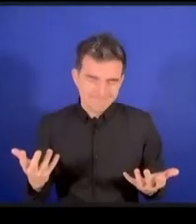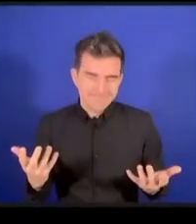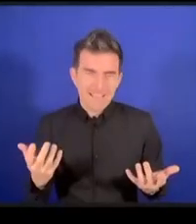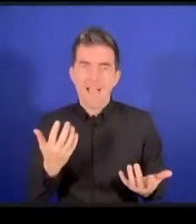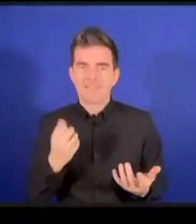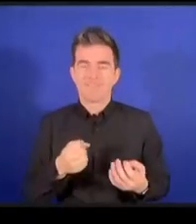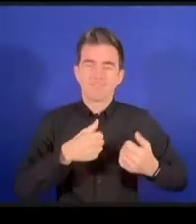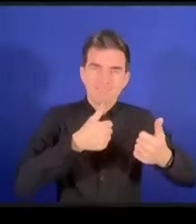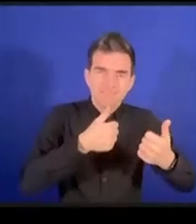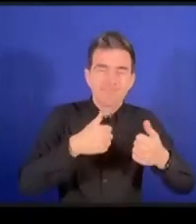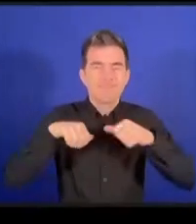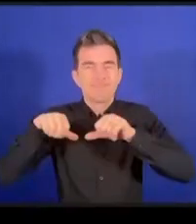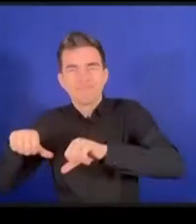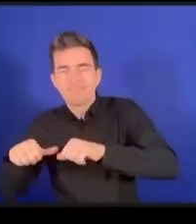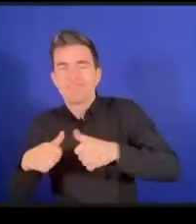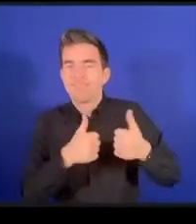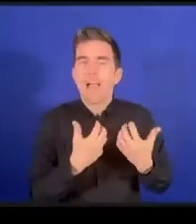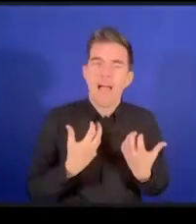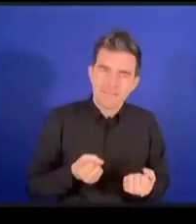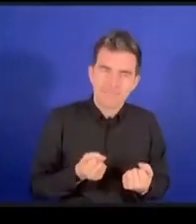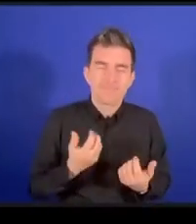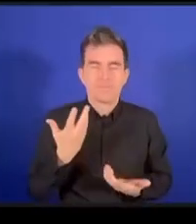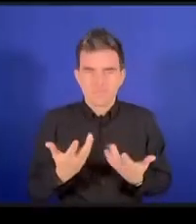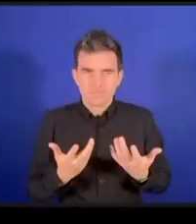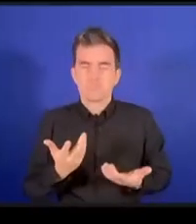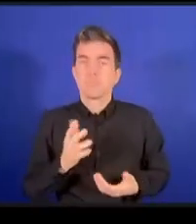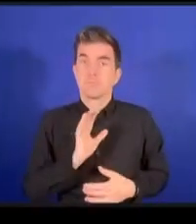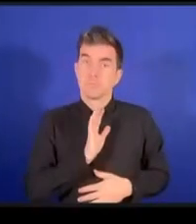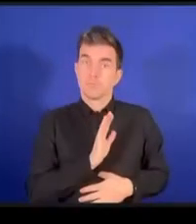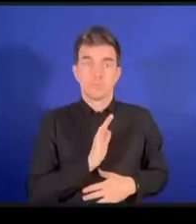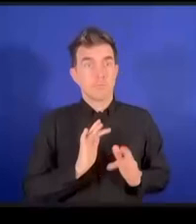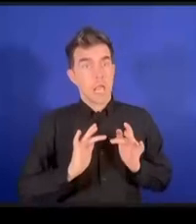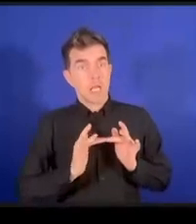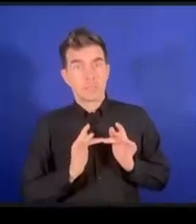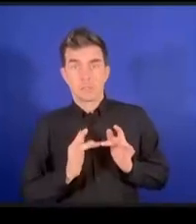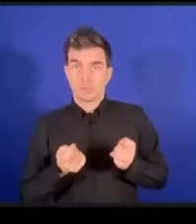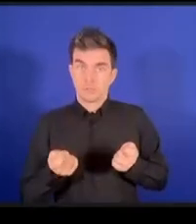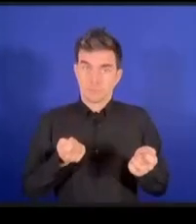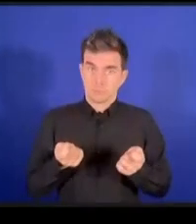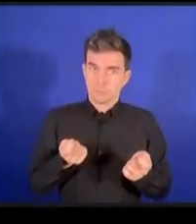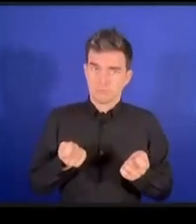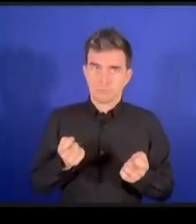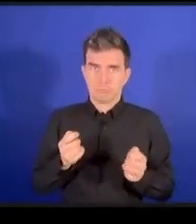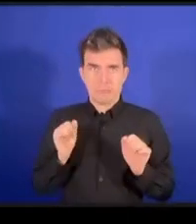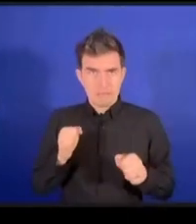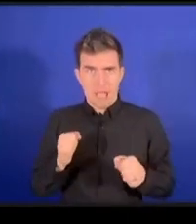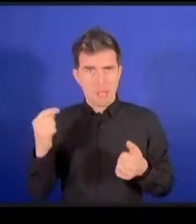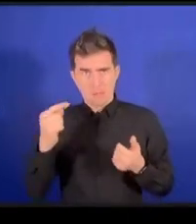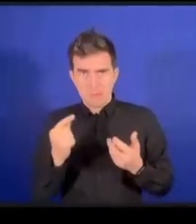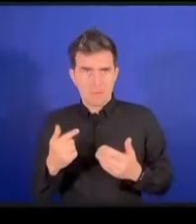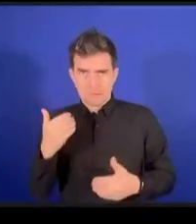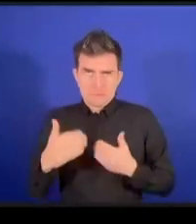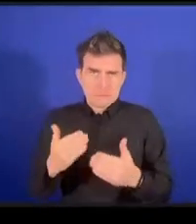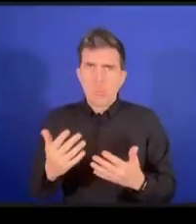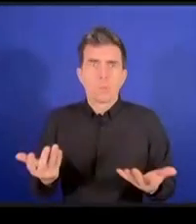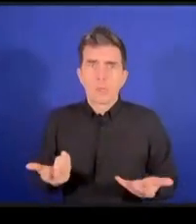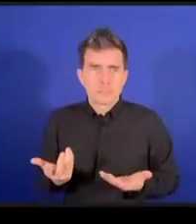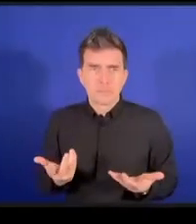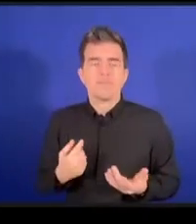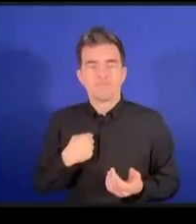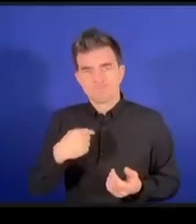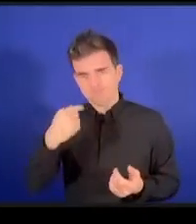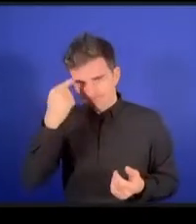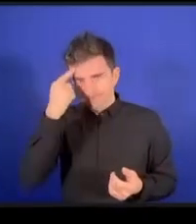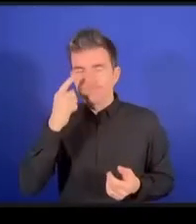угрозу и всё это может привести к подрываю структуры управления